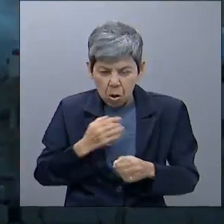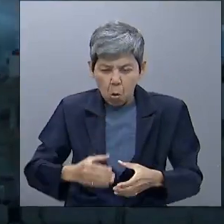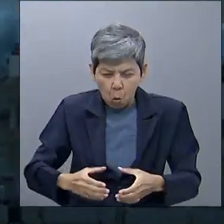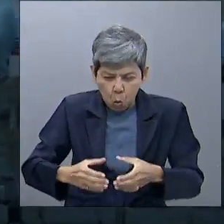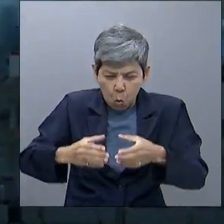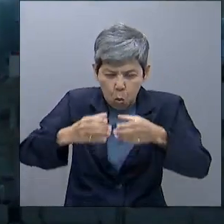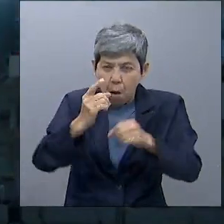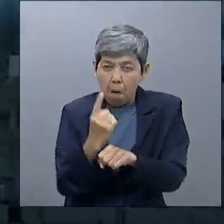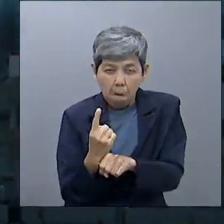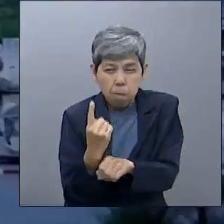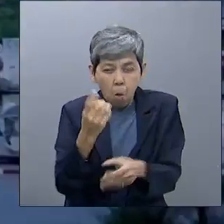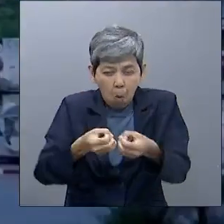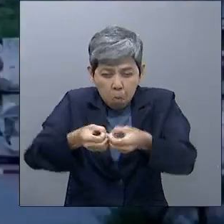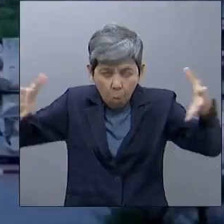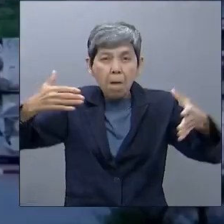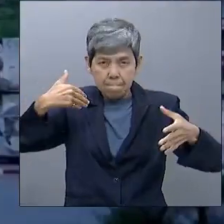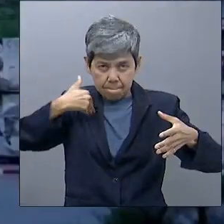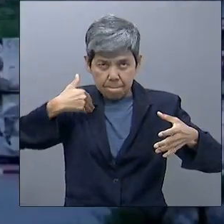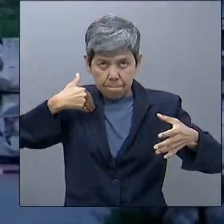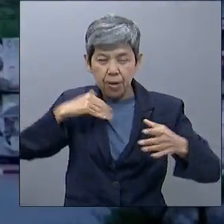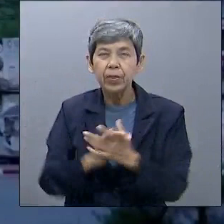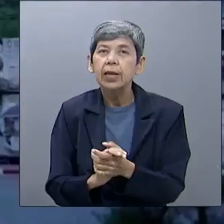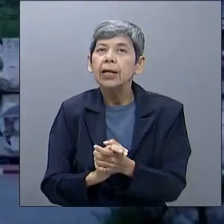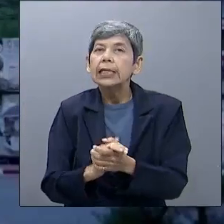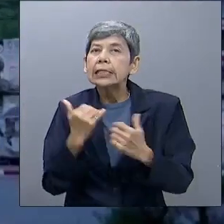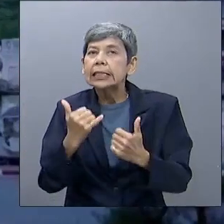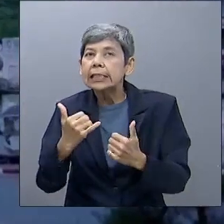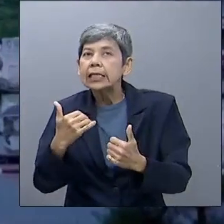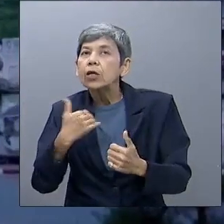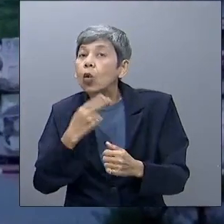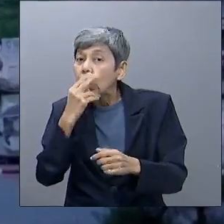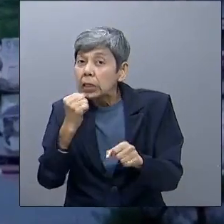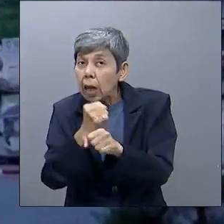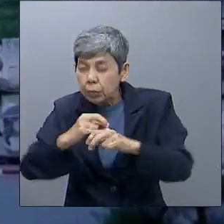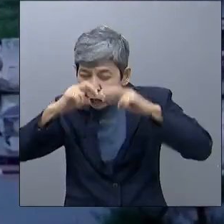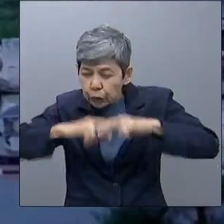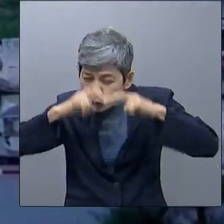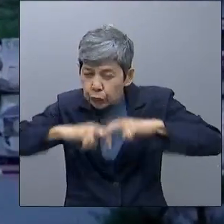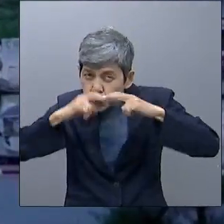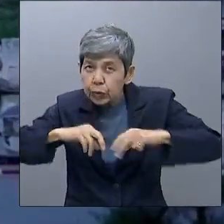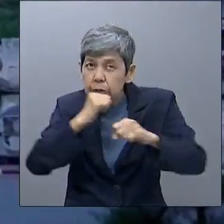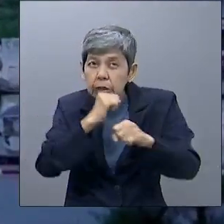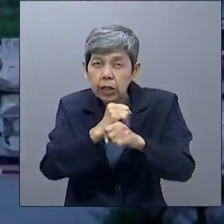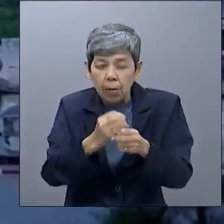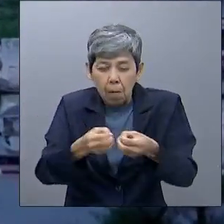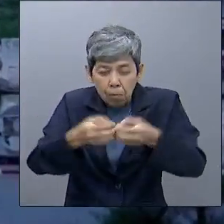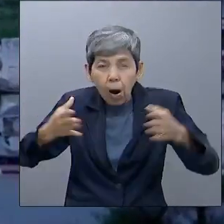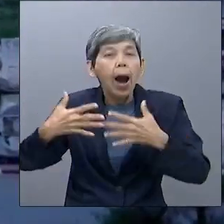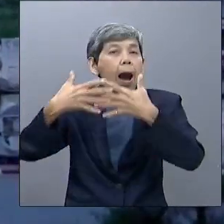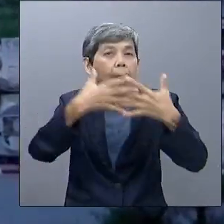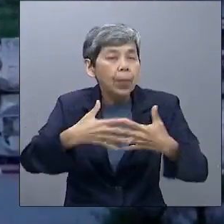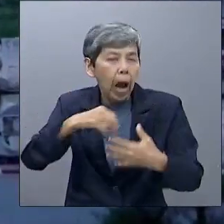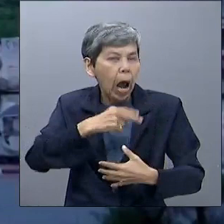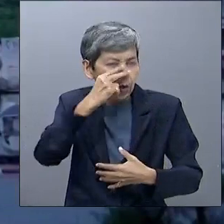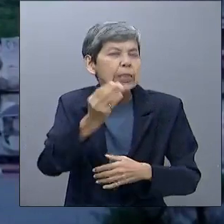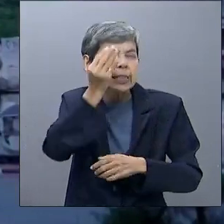ครอบครองหน่วยงานนึงชื่อว่านล threatinitiativeเป็นหน่วยงานที่ศึกษาด้านภัยคุกคามนิวเคลียร์จากในสหรัฐเนี่ยประเมินเอาไว้